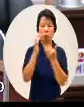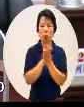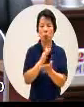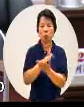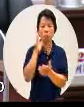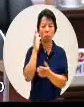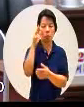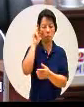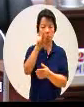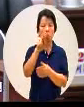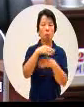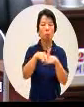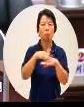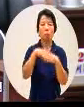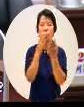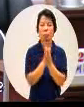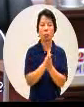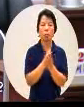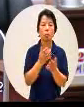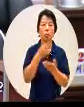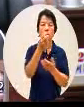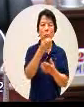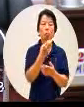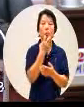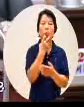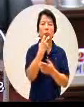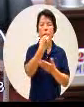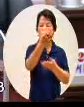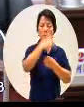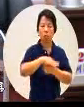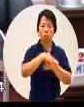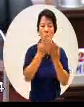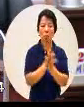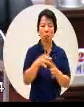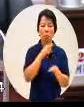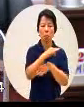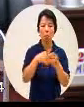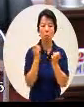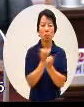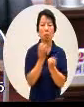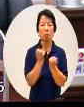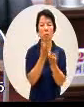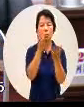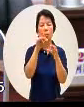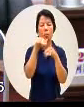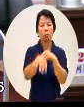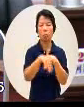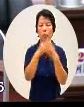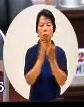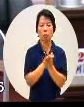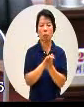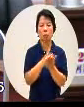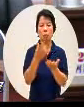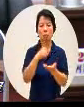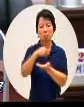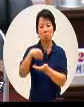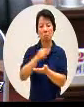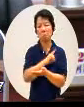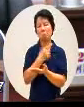都是中央出錢我們經發局很少在寫這預算我跟藍建商局長建議